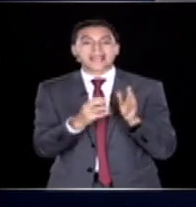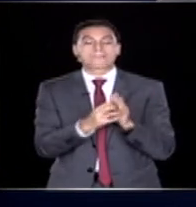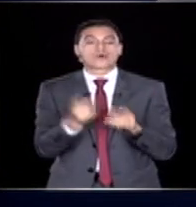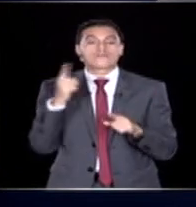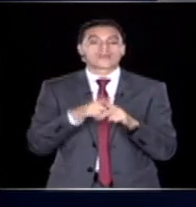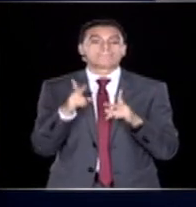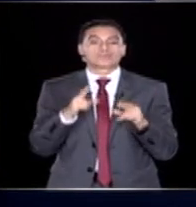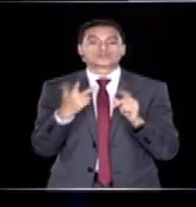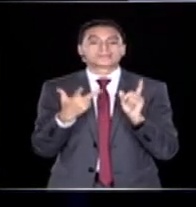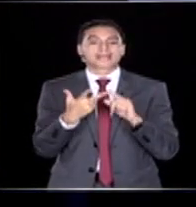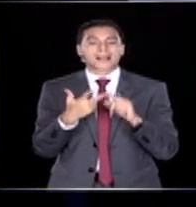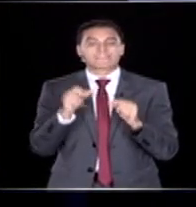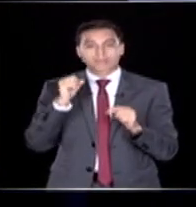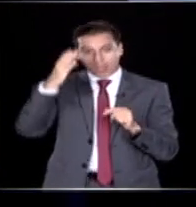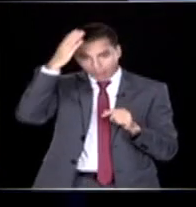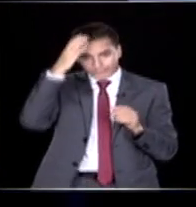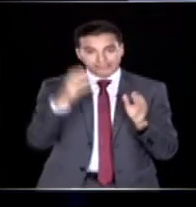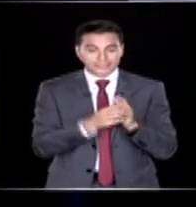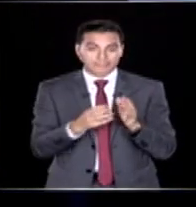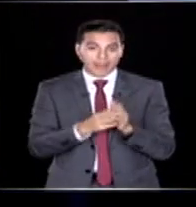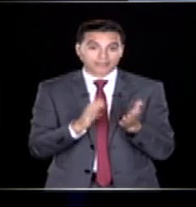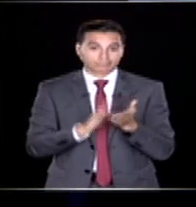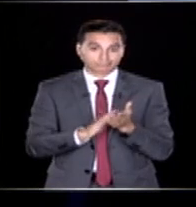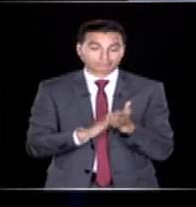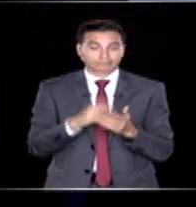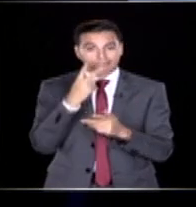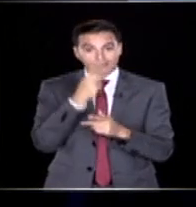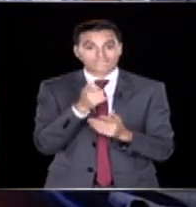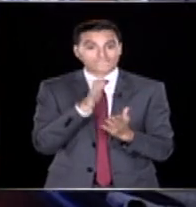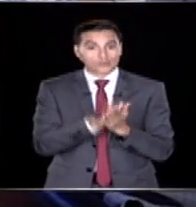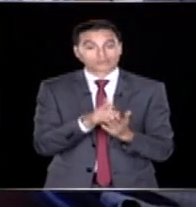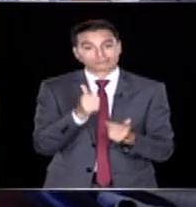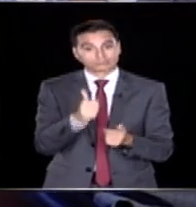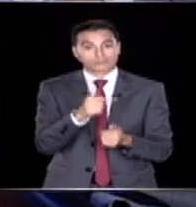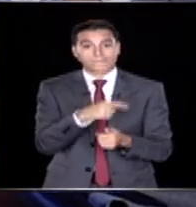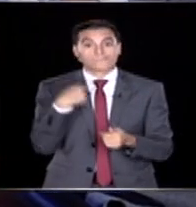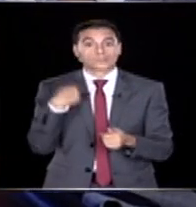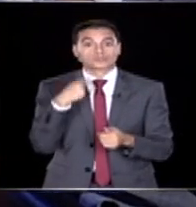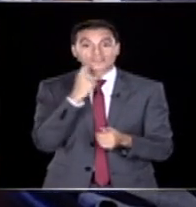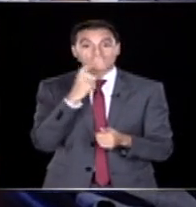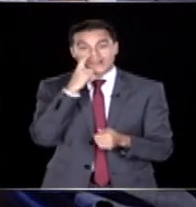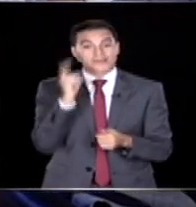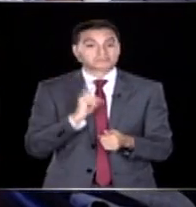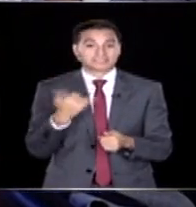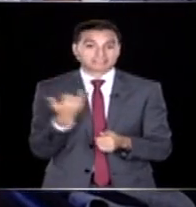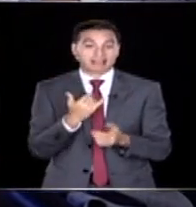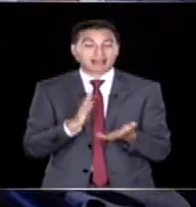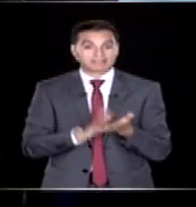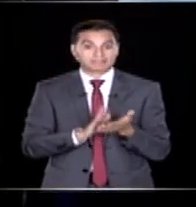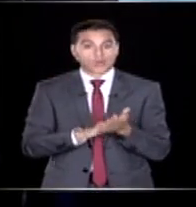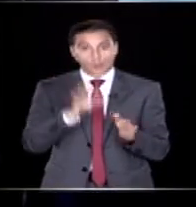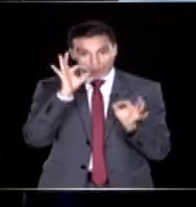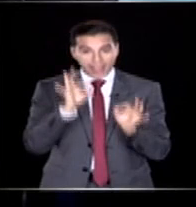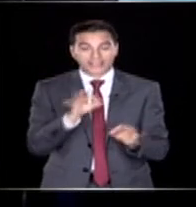الموسم الثالث لعبقره الجامعات. حظكم حلو وقعتوا في مدير فني مش سهل يعني. لا الحمد لله والله يا عم،